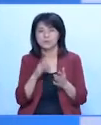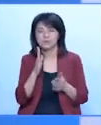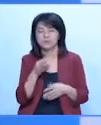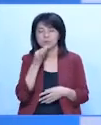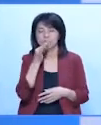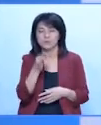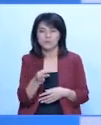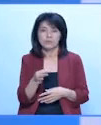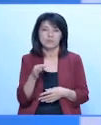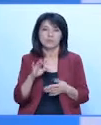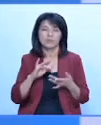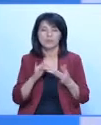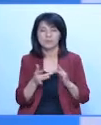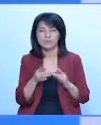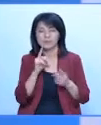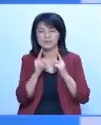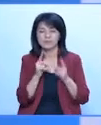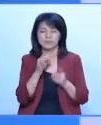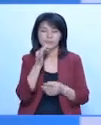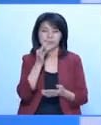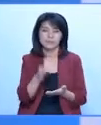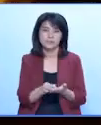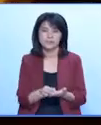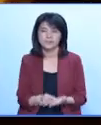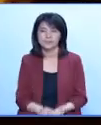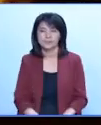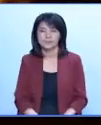басқармасының басшысы онлайн брифингте жауап берді.